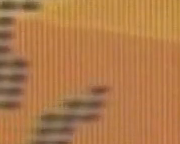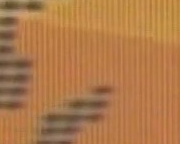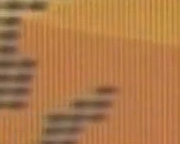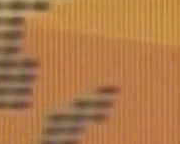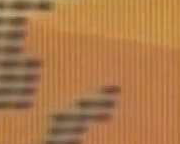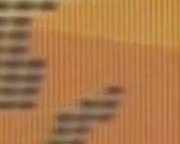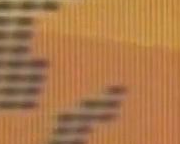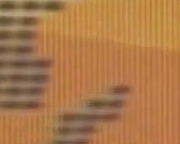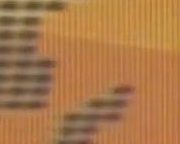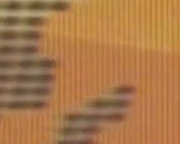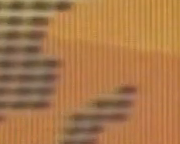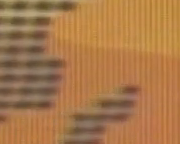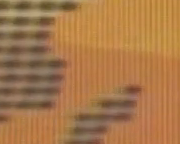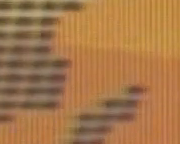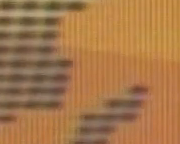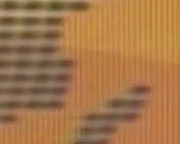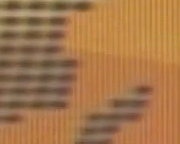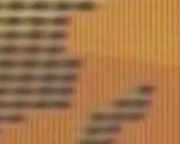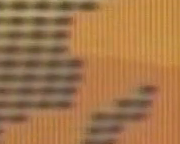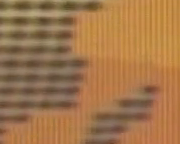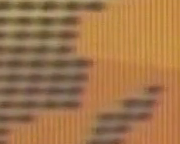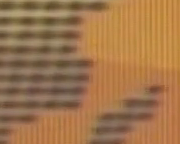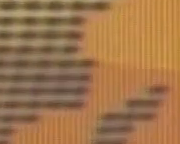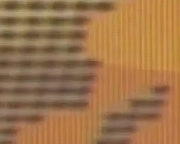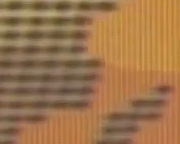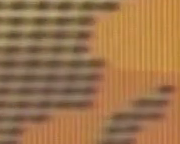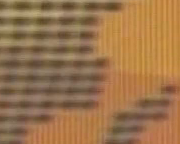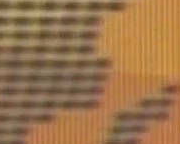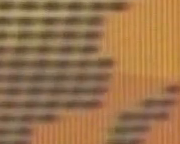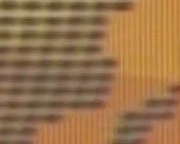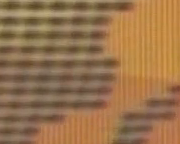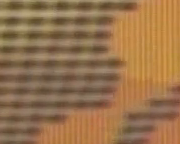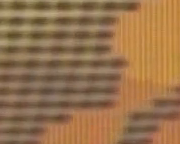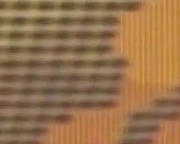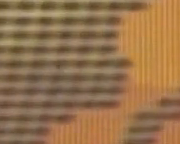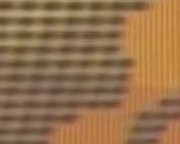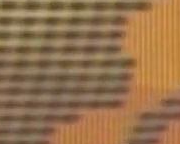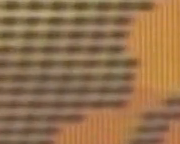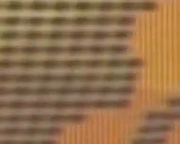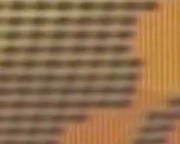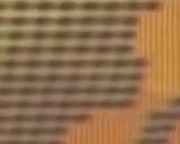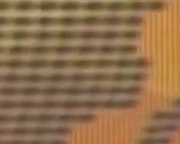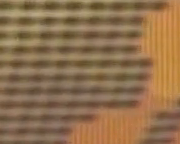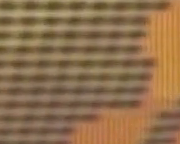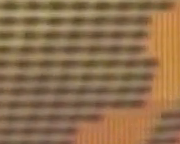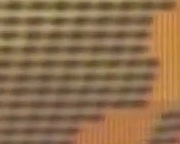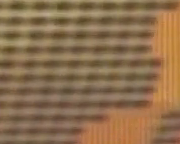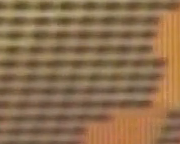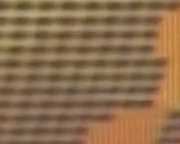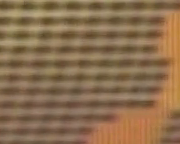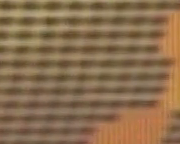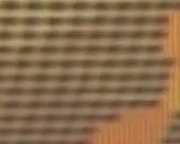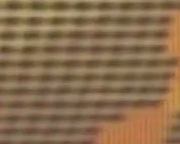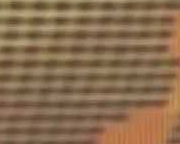la Langata Barracks kando na mbuga hiyo na baadaye wakatoweka. Na kama anavyoarifu Mark na Maswa, raia wameombwa kuwa